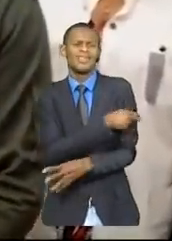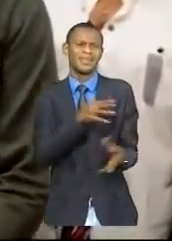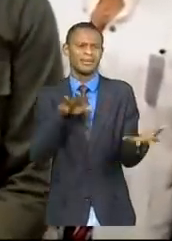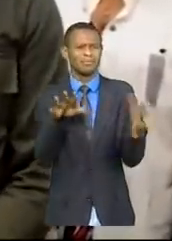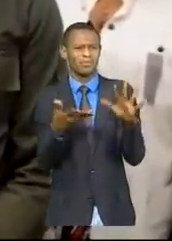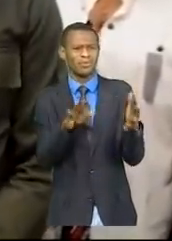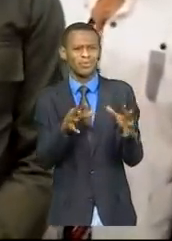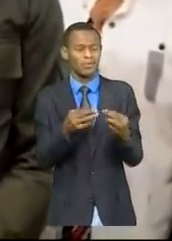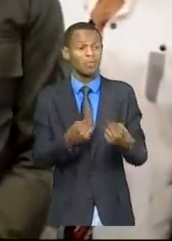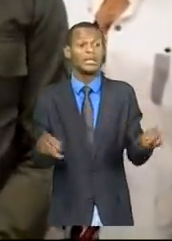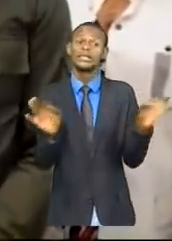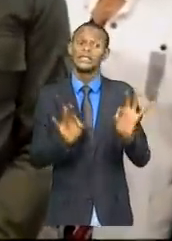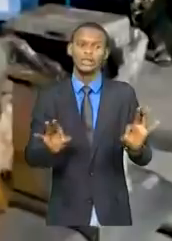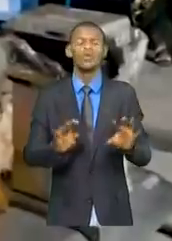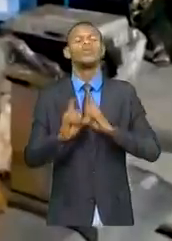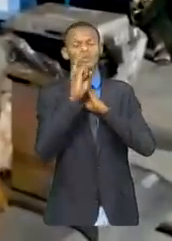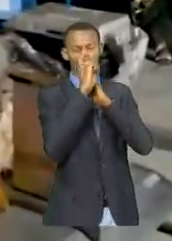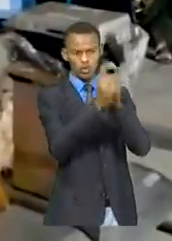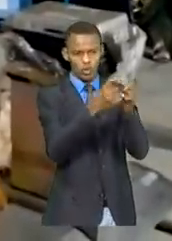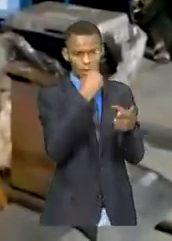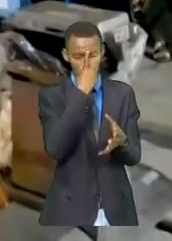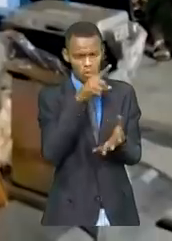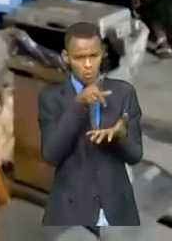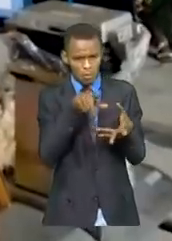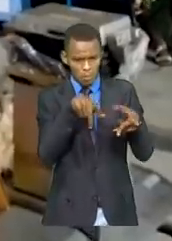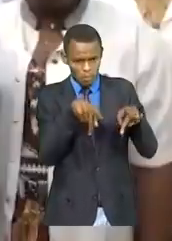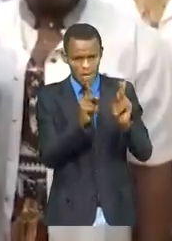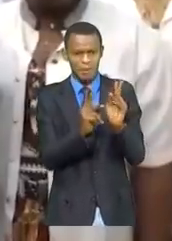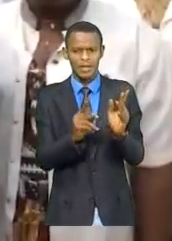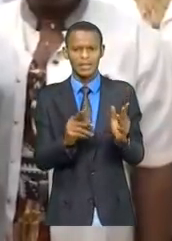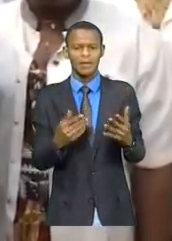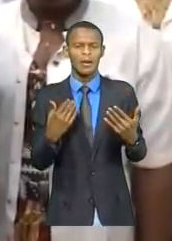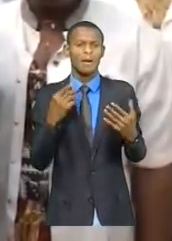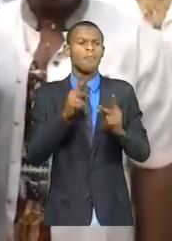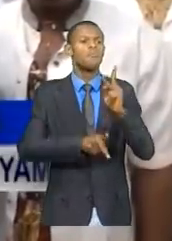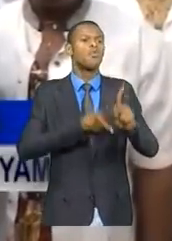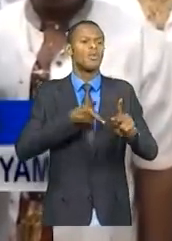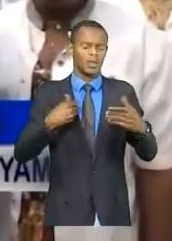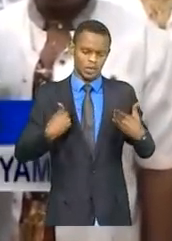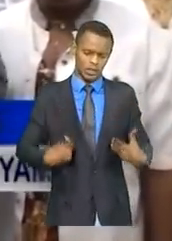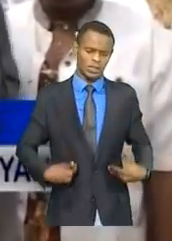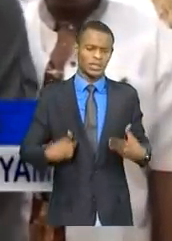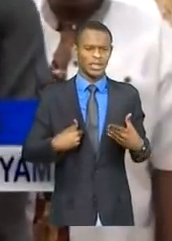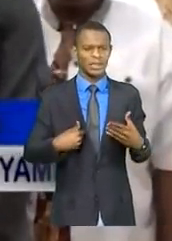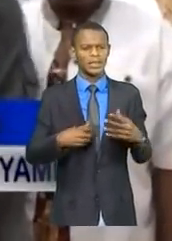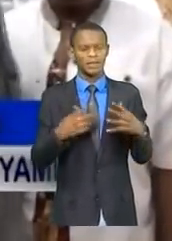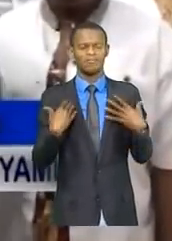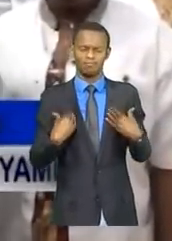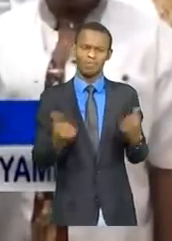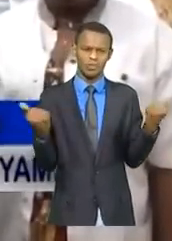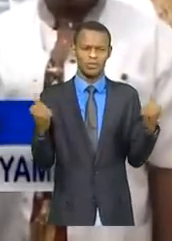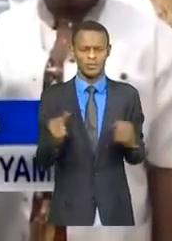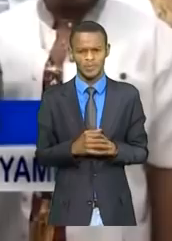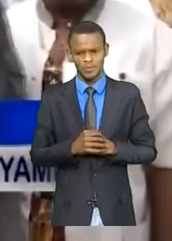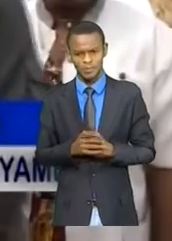République pour les soins de santé de qualité à apporter à la population. Ben, il était question de réaliser une promesse que